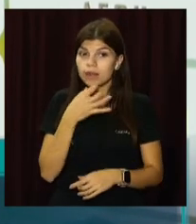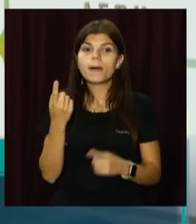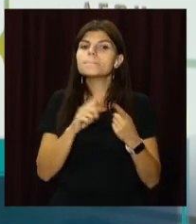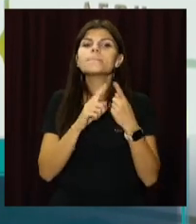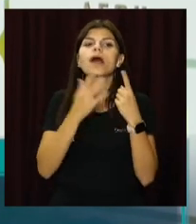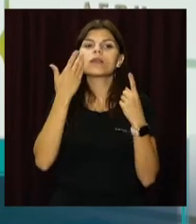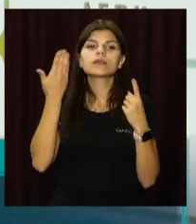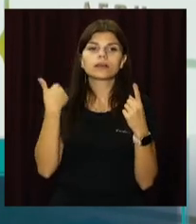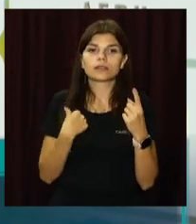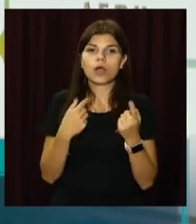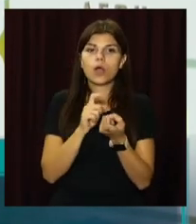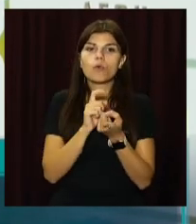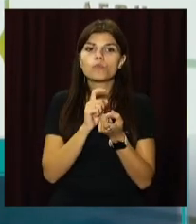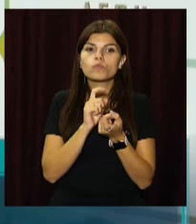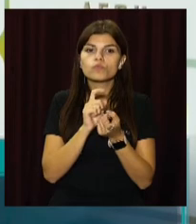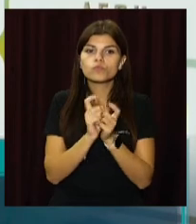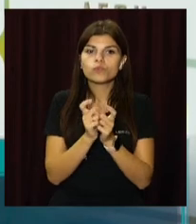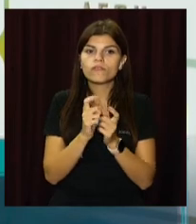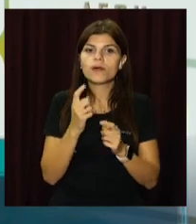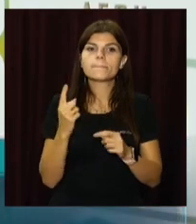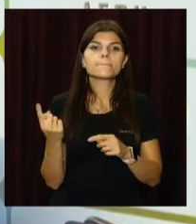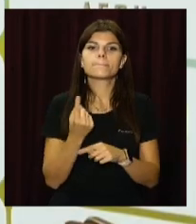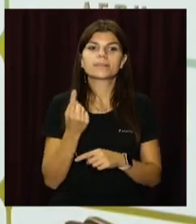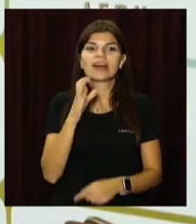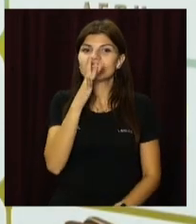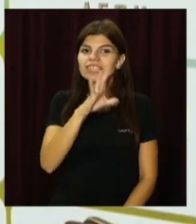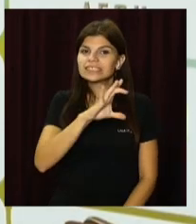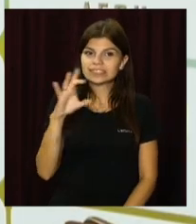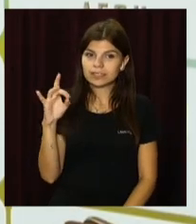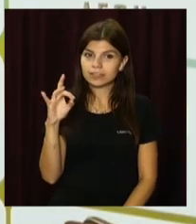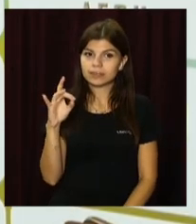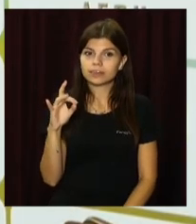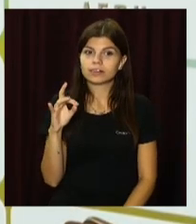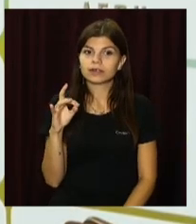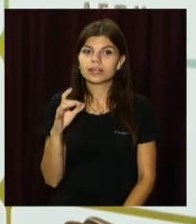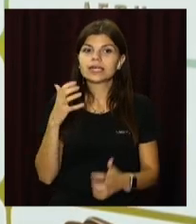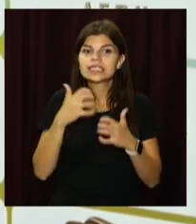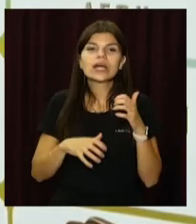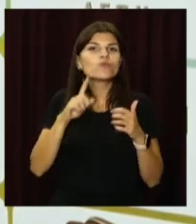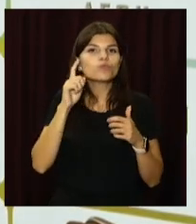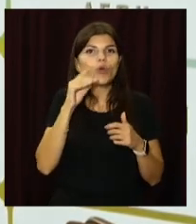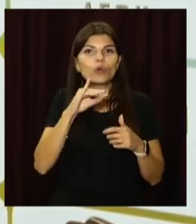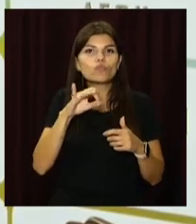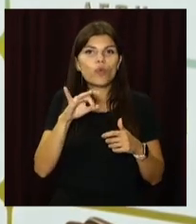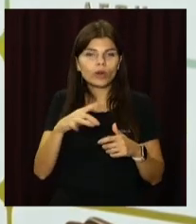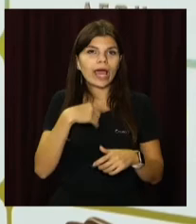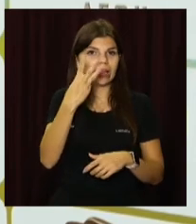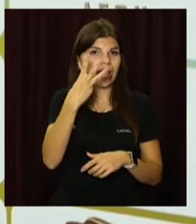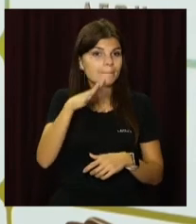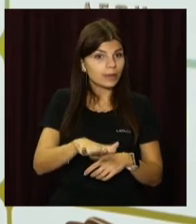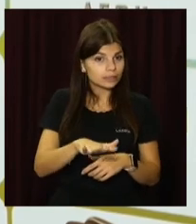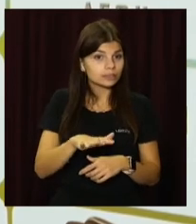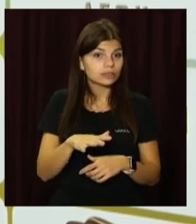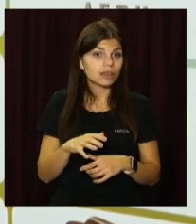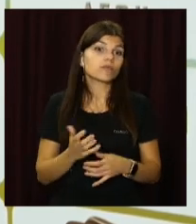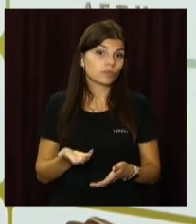була, я боролась на первенстві СССР серед юніорів і зайняла третє місце, тому